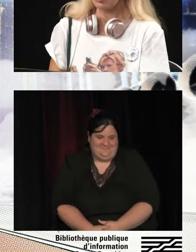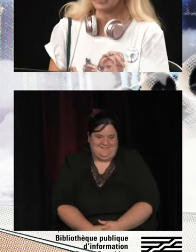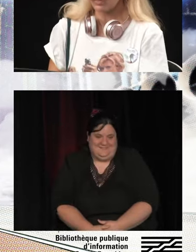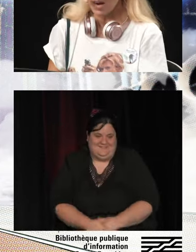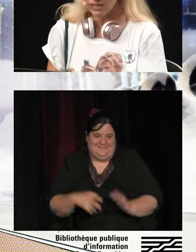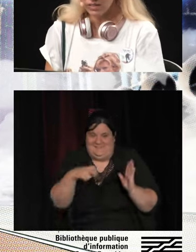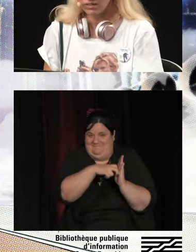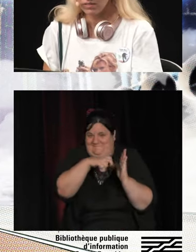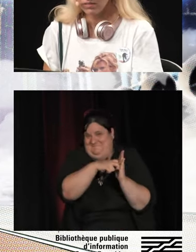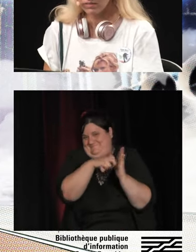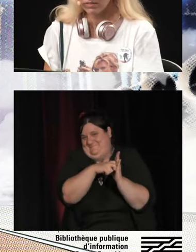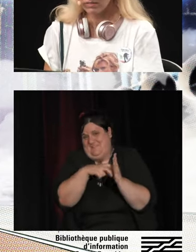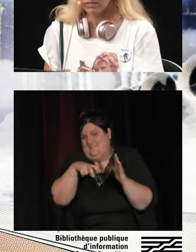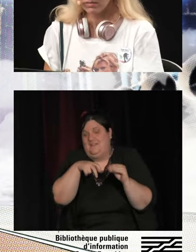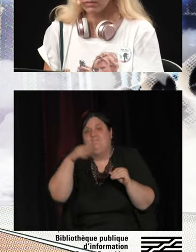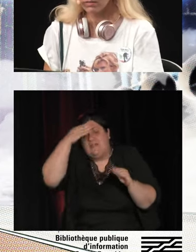On a débloqué... Quoi ?